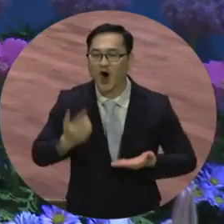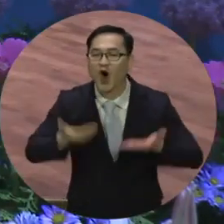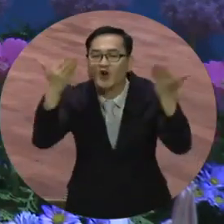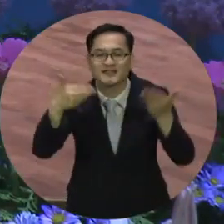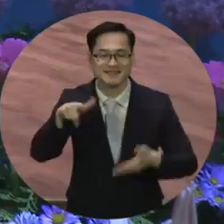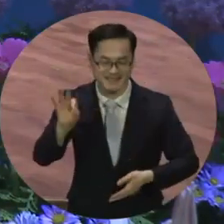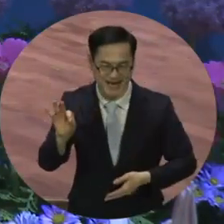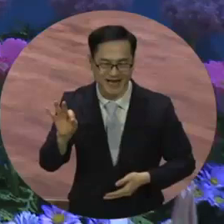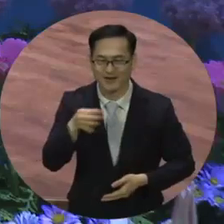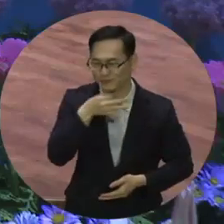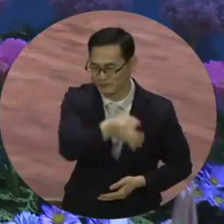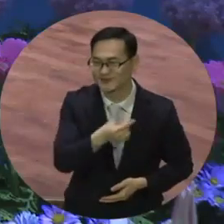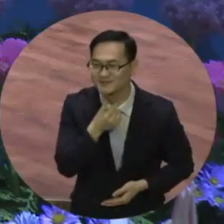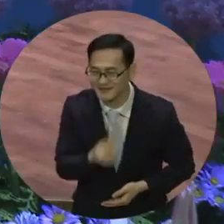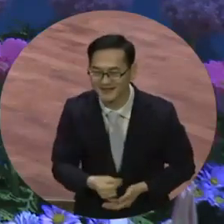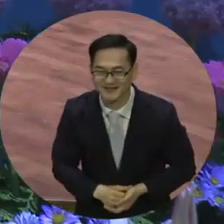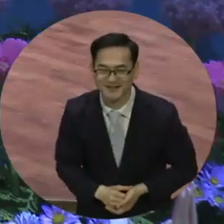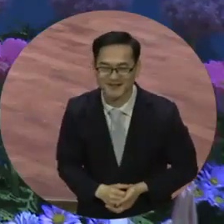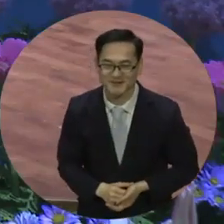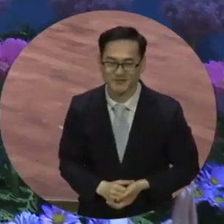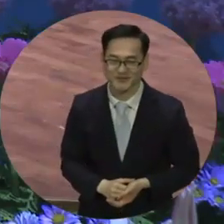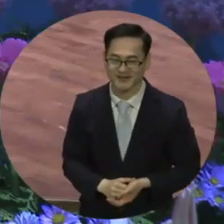헌신장이라.